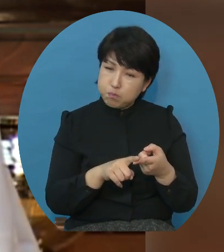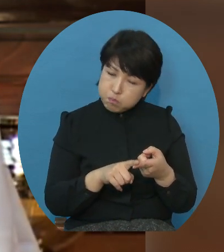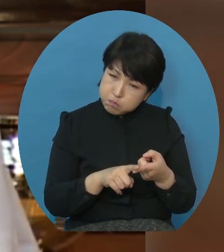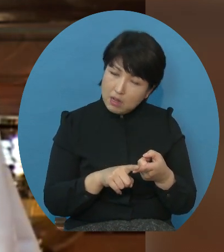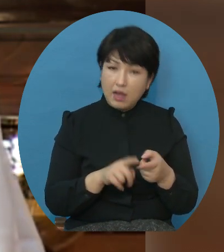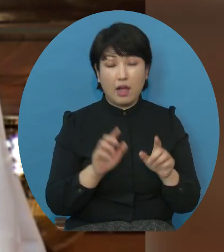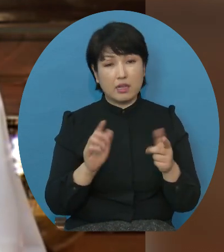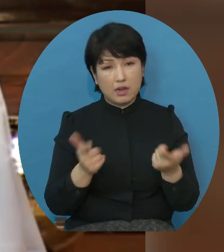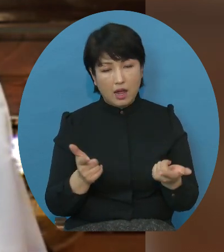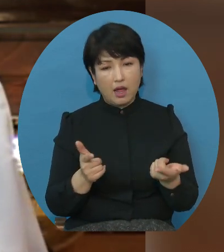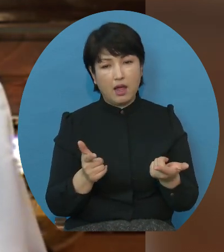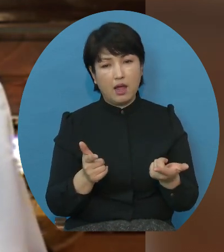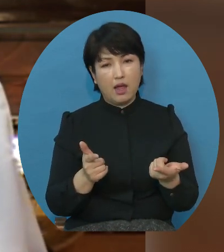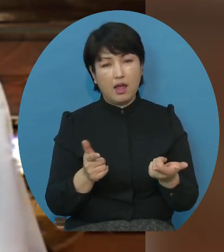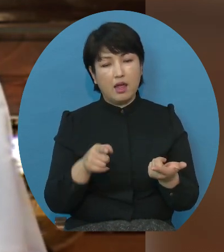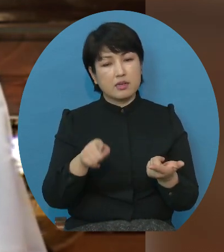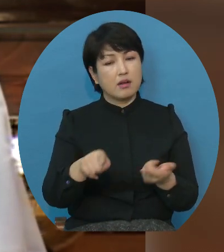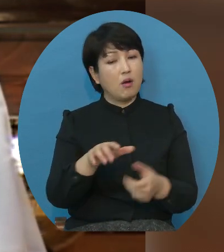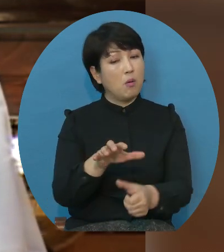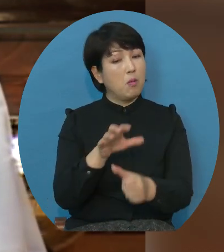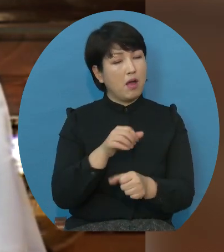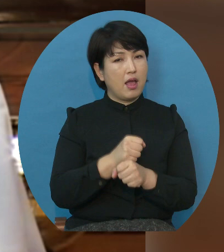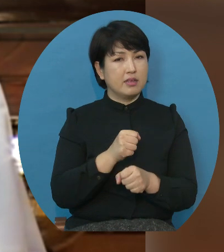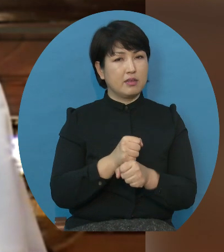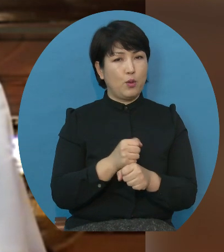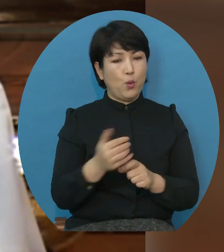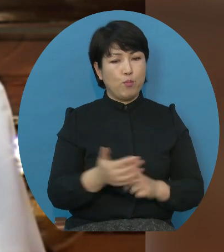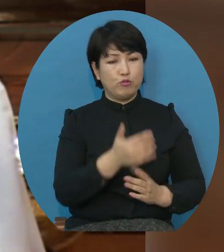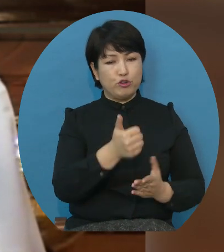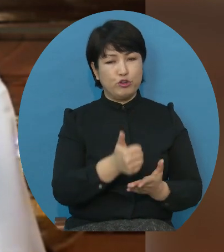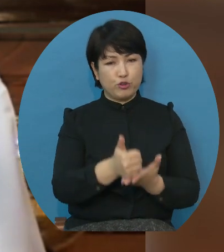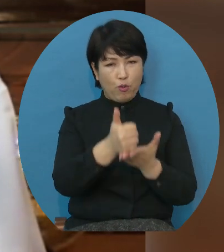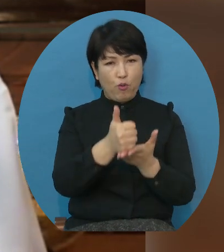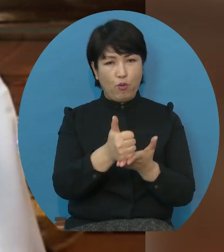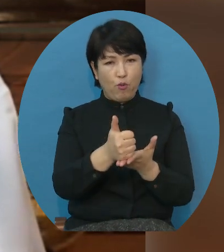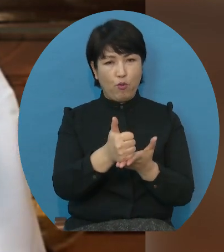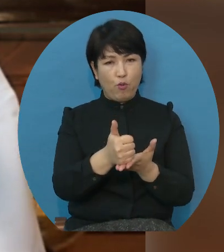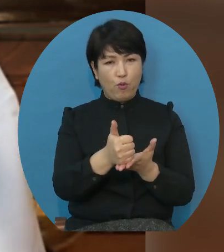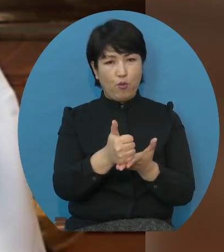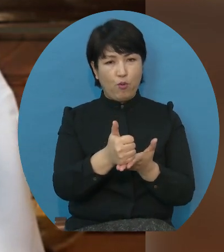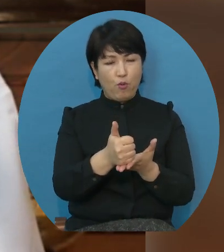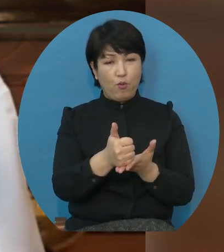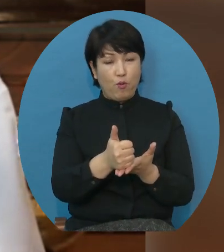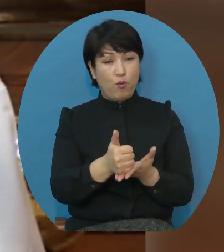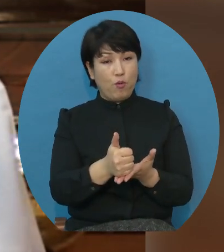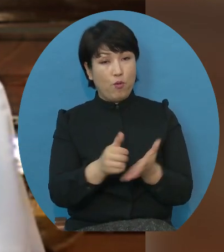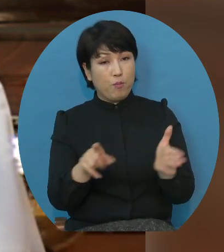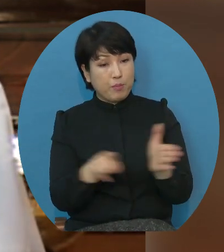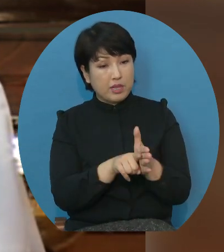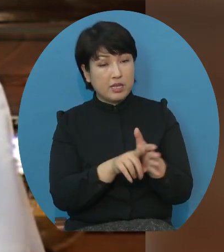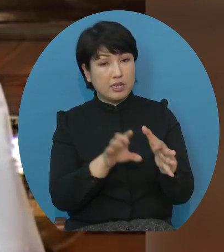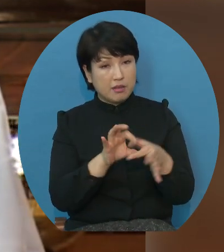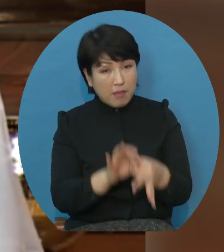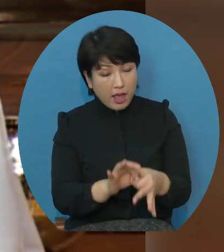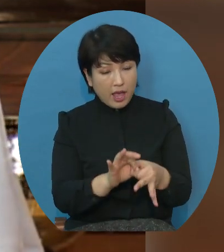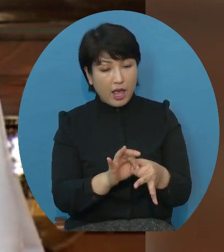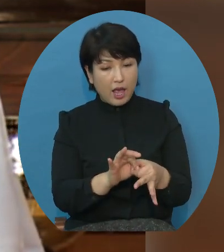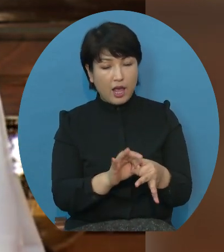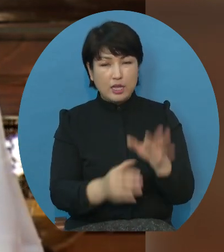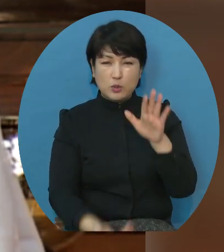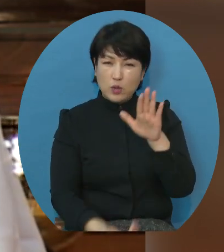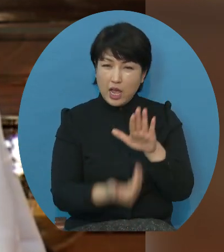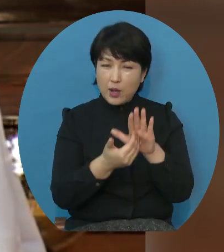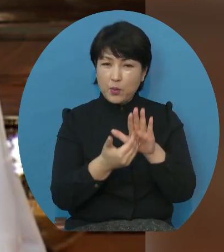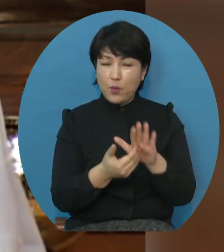극을 받아서 그대로 불교 최고 이상인 중도를 사람들 체험한 들어